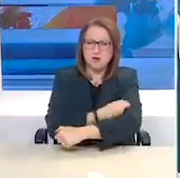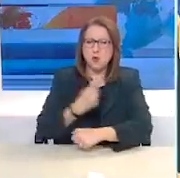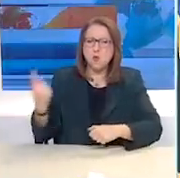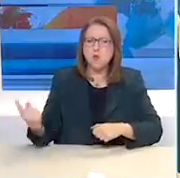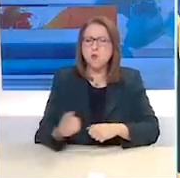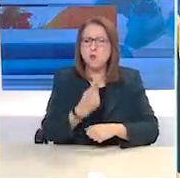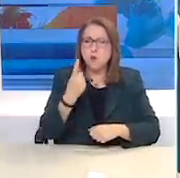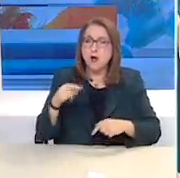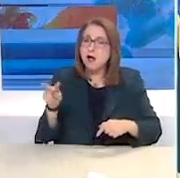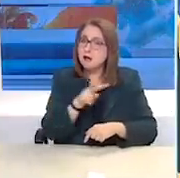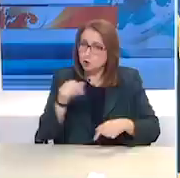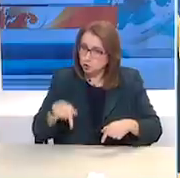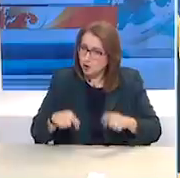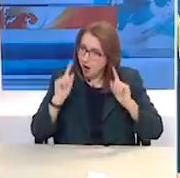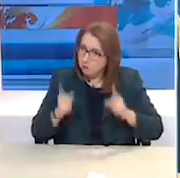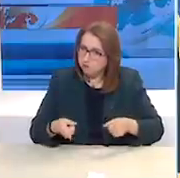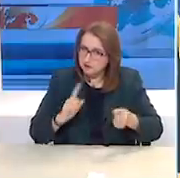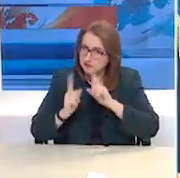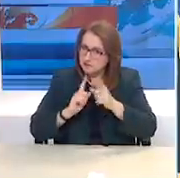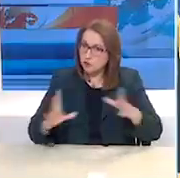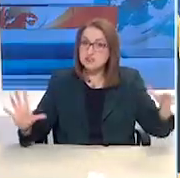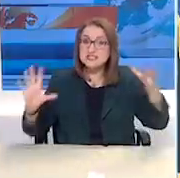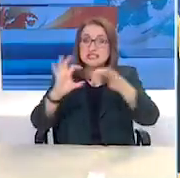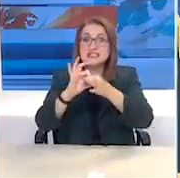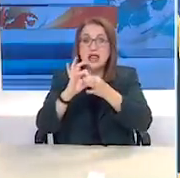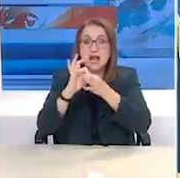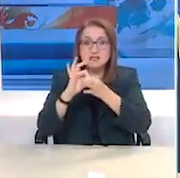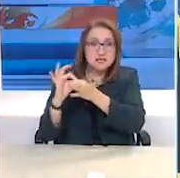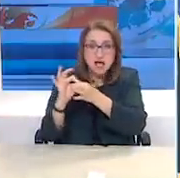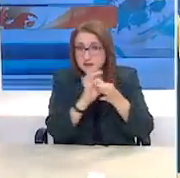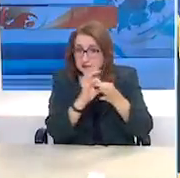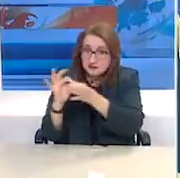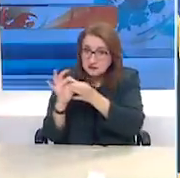Σχετικά με κάποιους συμπολίτες μας που έχουν, όπως ακούγεται, ήδη μετακινηθεί στην επαρχία,